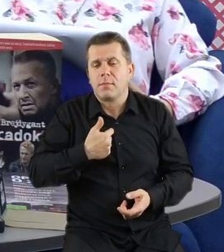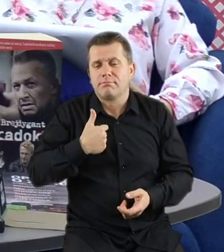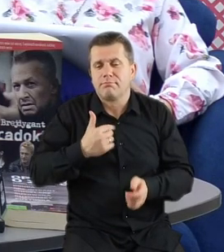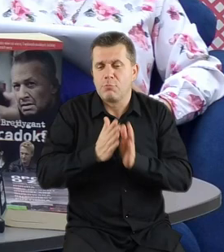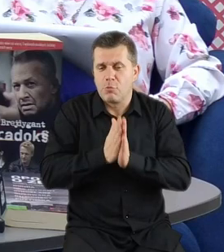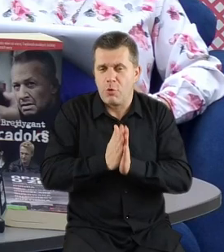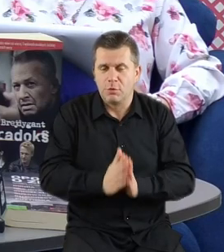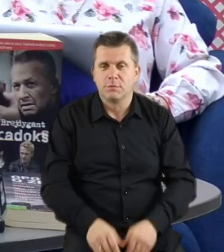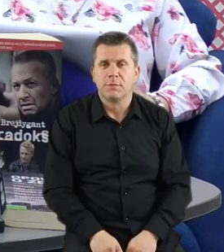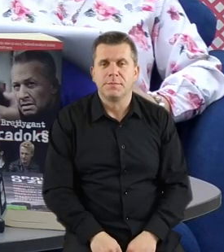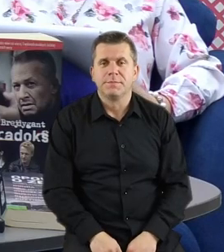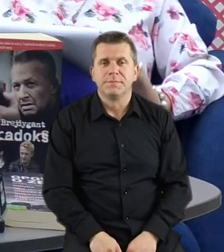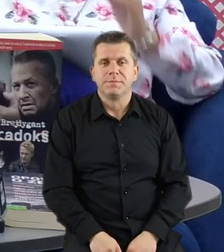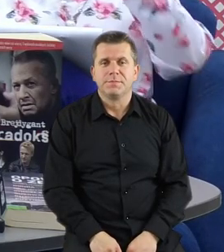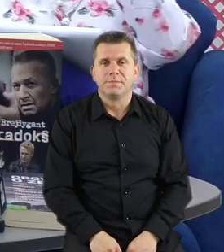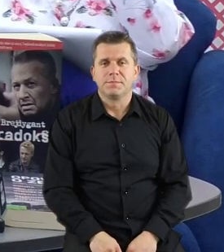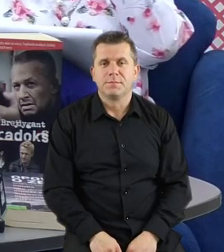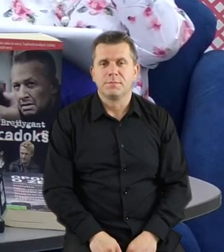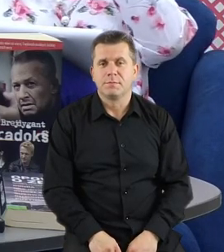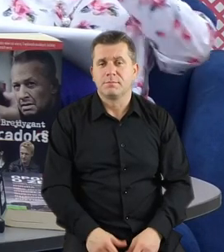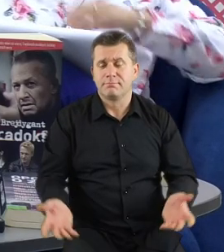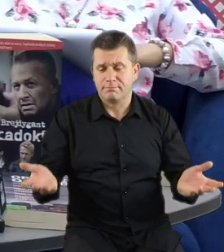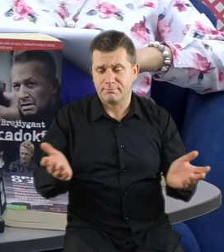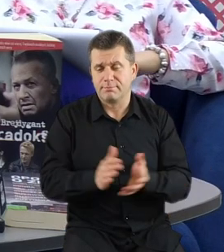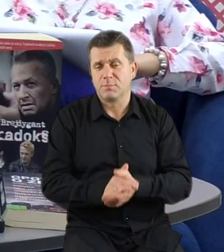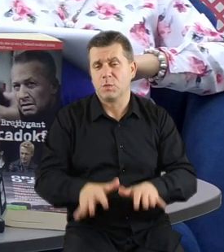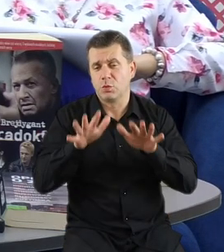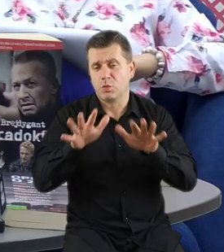No, w związku z tym dość sporo klocków się